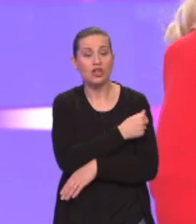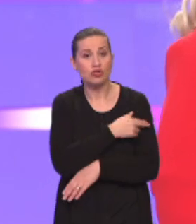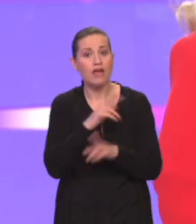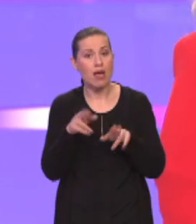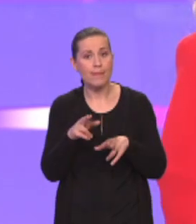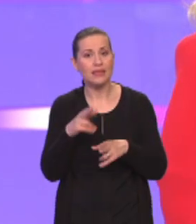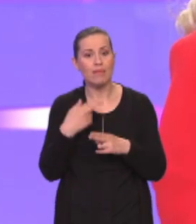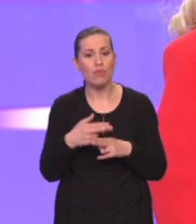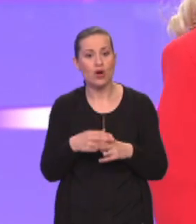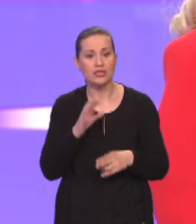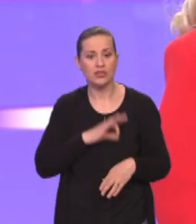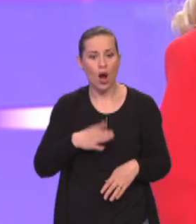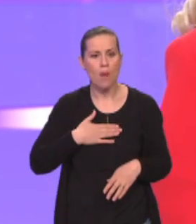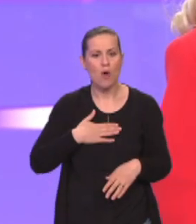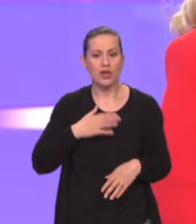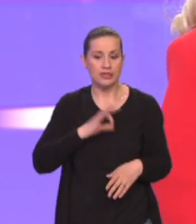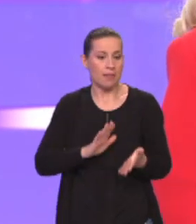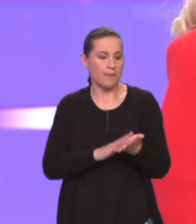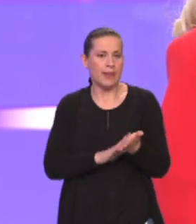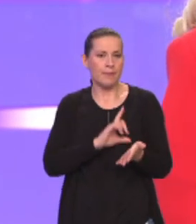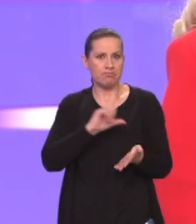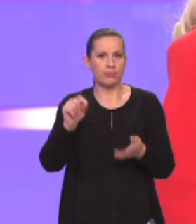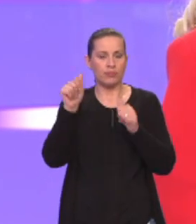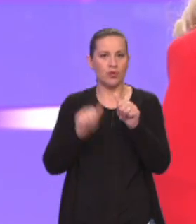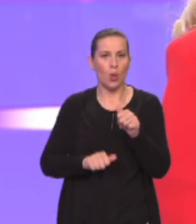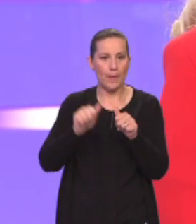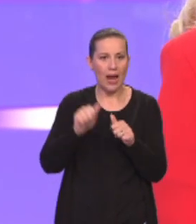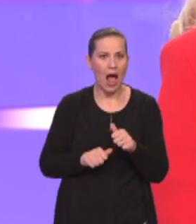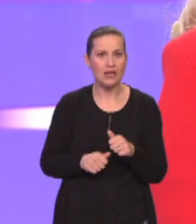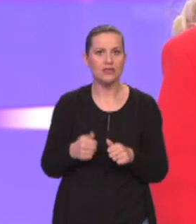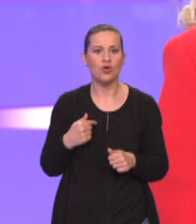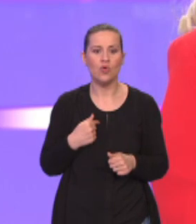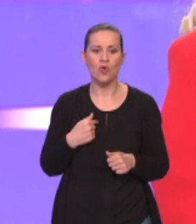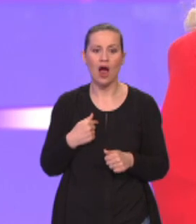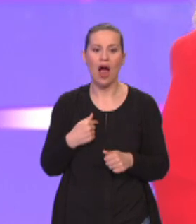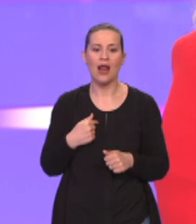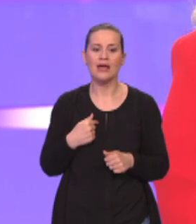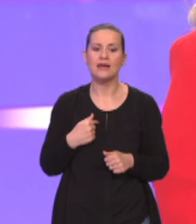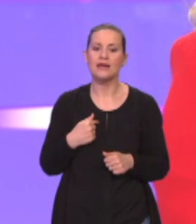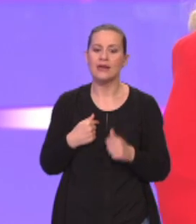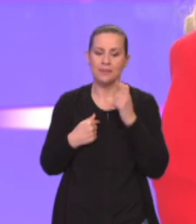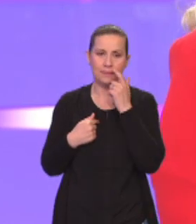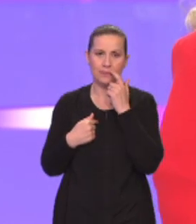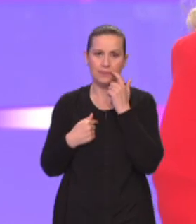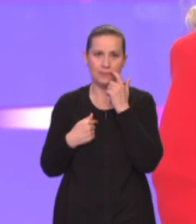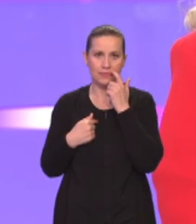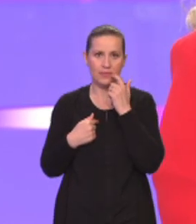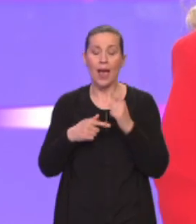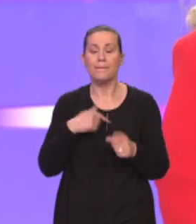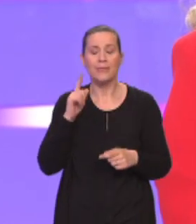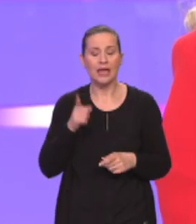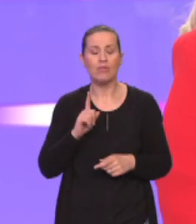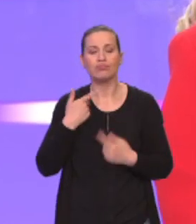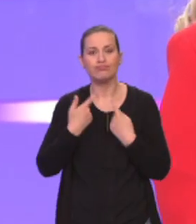dijete, imala sam moj sin, je išao na operaciju, znači ja imam meni, ali mi imamo i drugčiji sustav